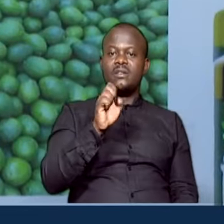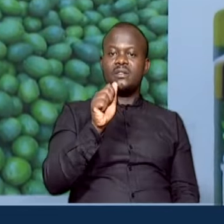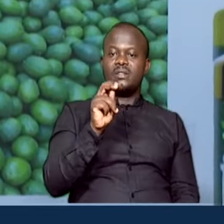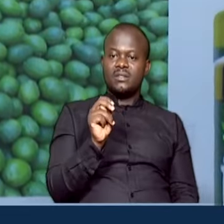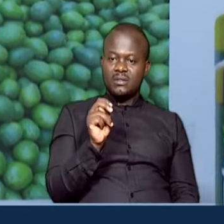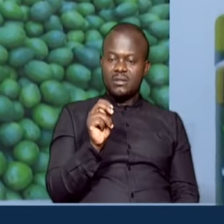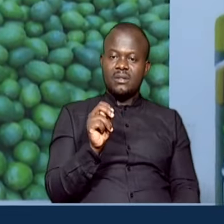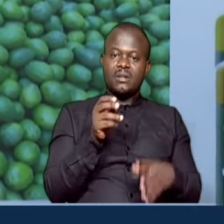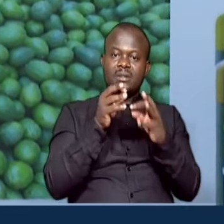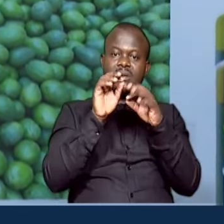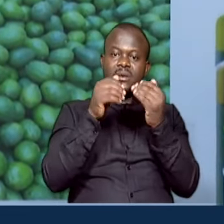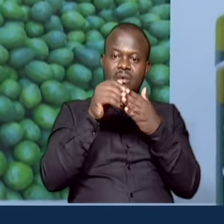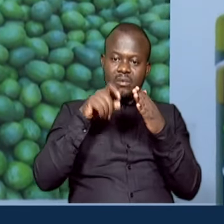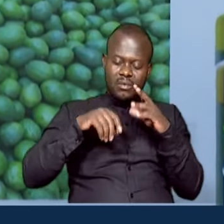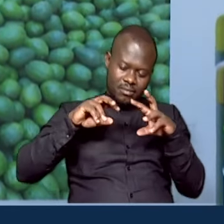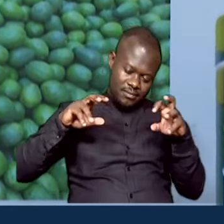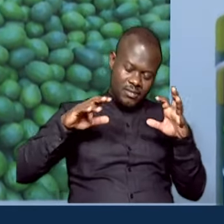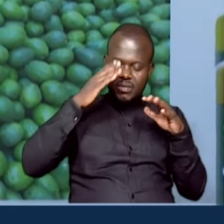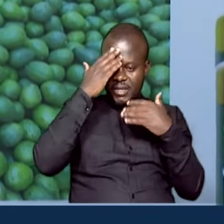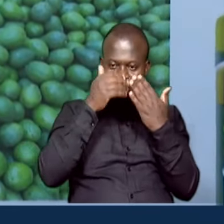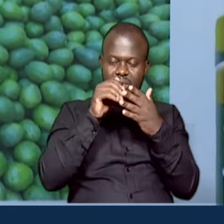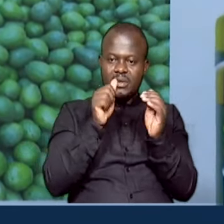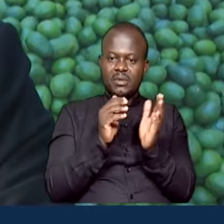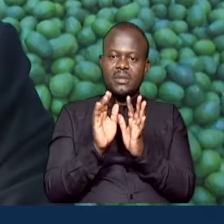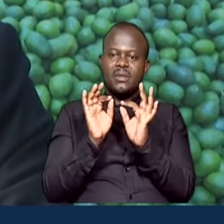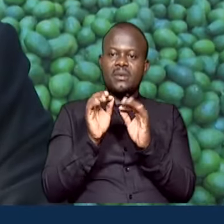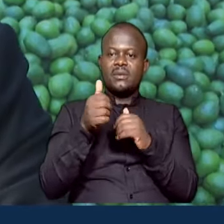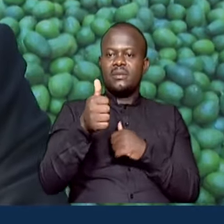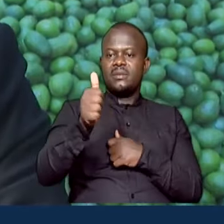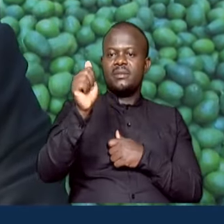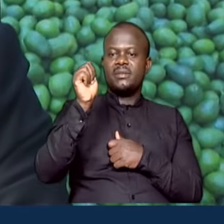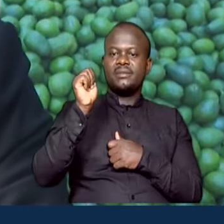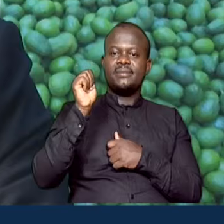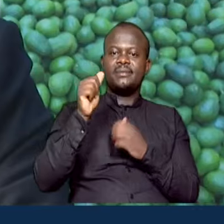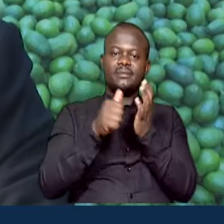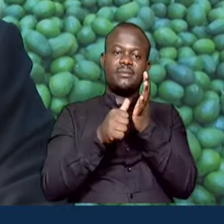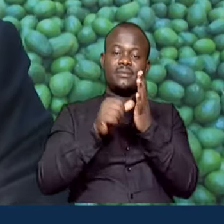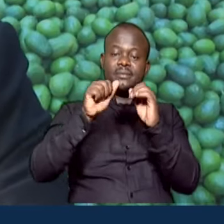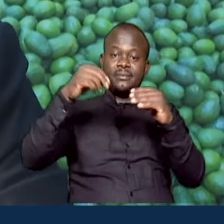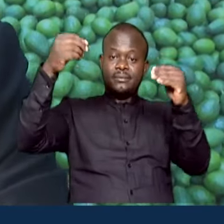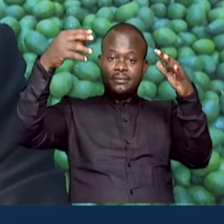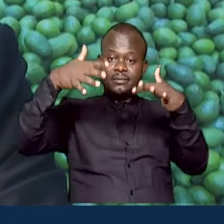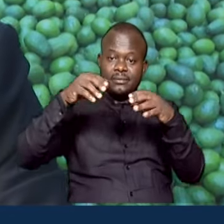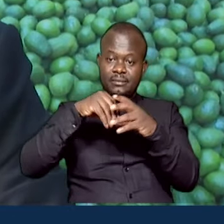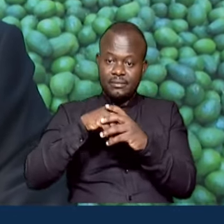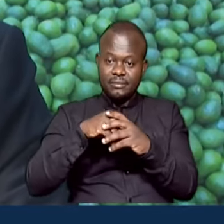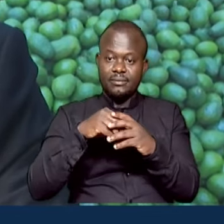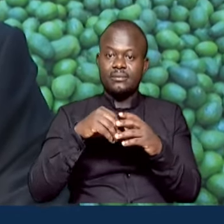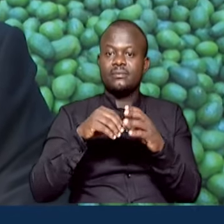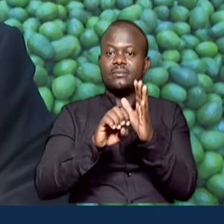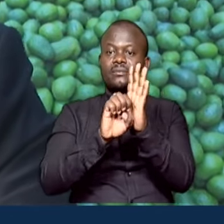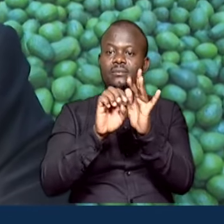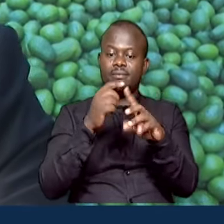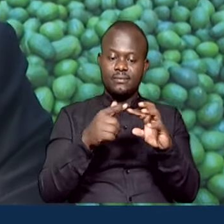Ngabitsinze asobanura ko bagomba kubyigaho mu rwego rwo kunoza imitegurire yayo. Hari ibibazo bishobora kugaragaramo muri Expo,